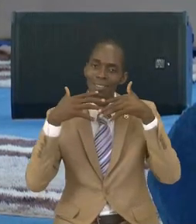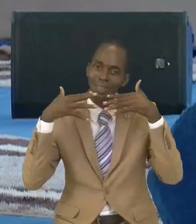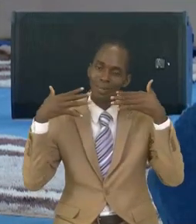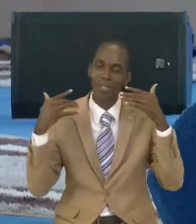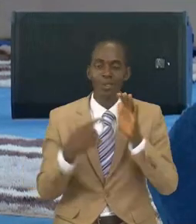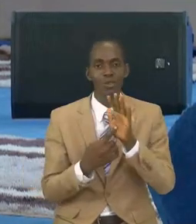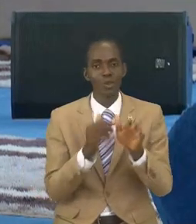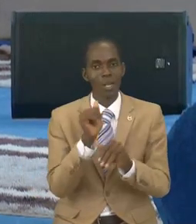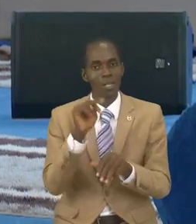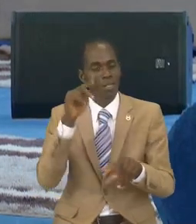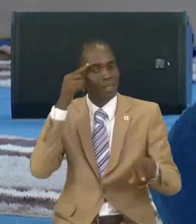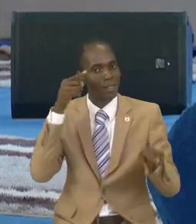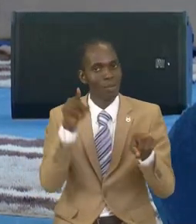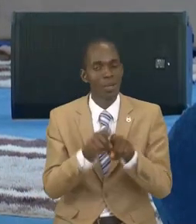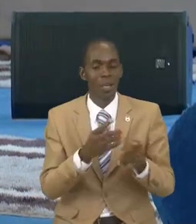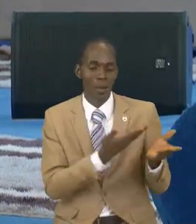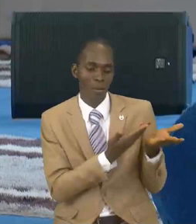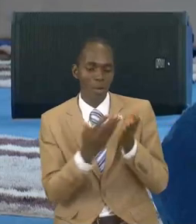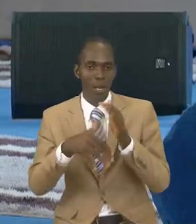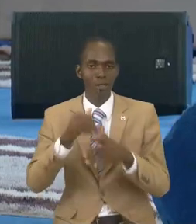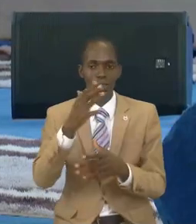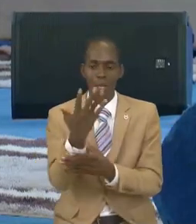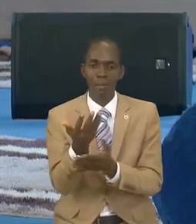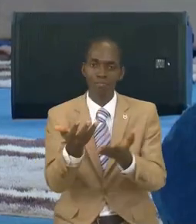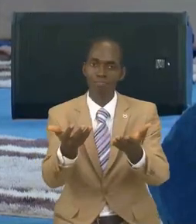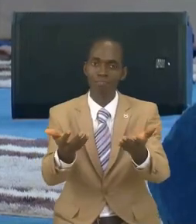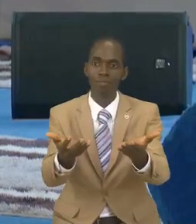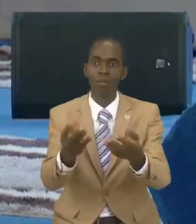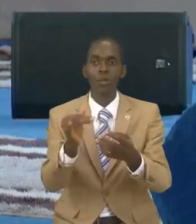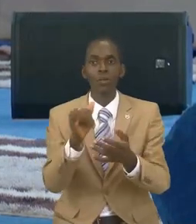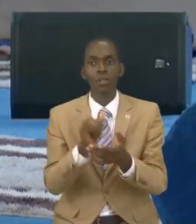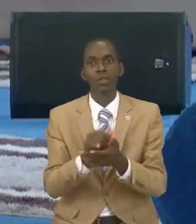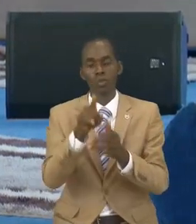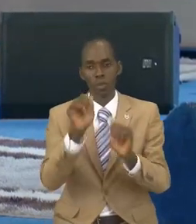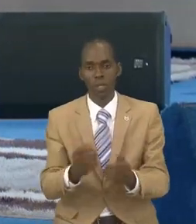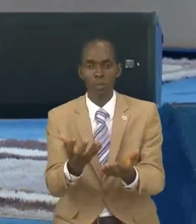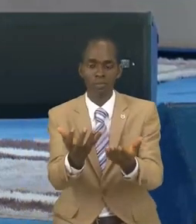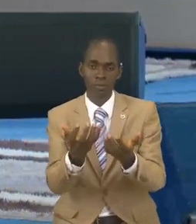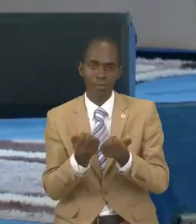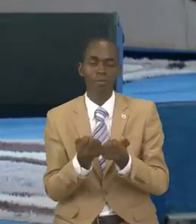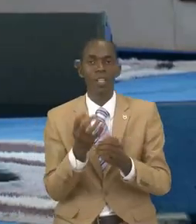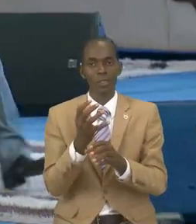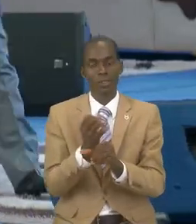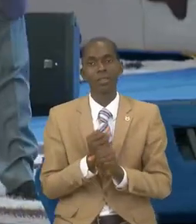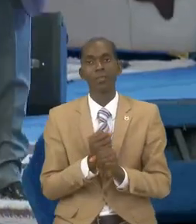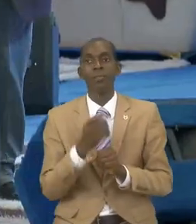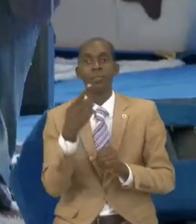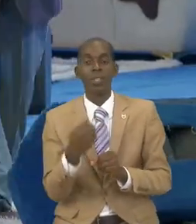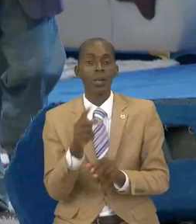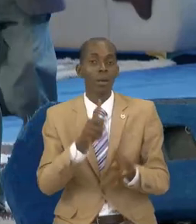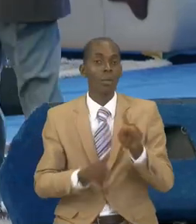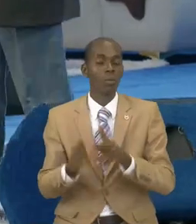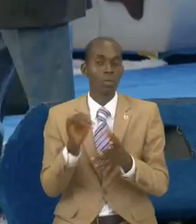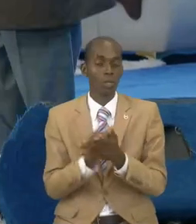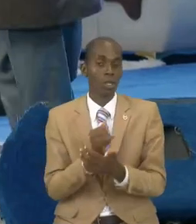dois montrer que je suis d'accord. Étendre mes mains afin que je puisse recevoir ceux-là